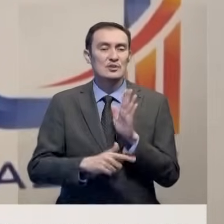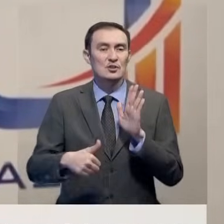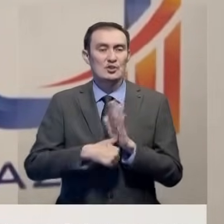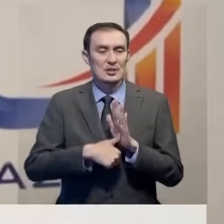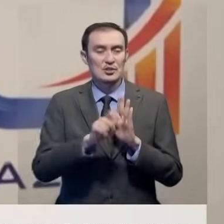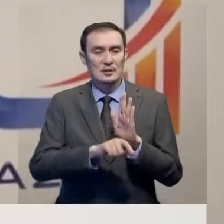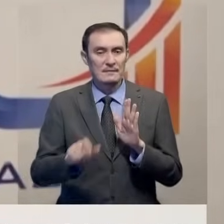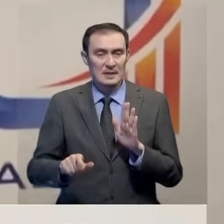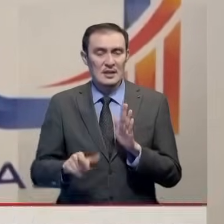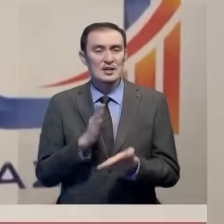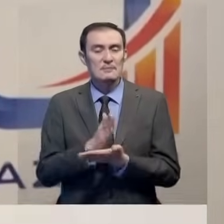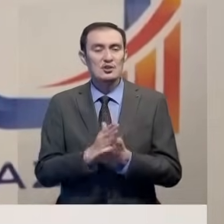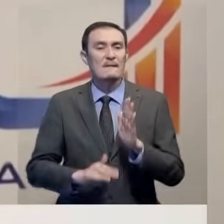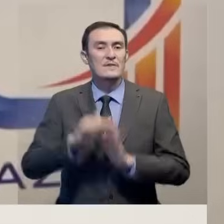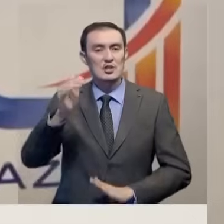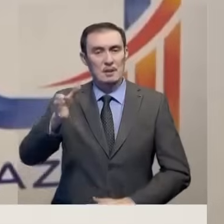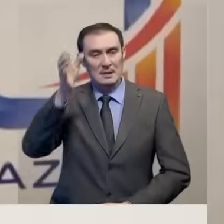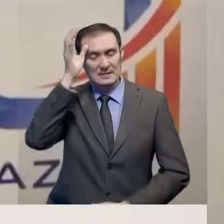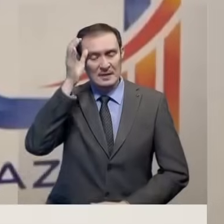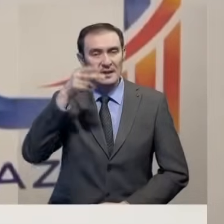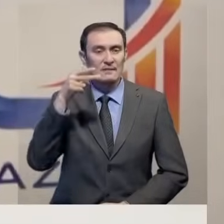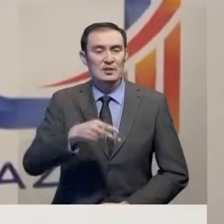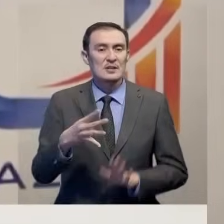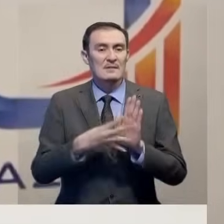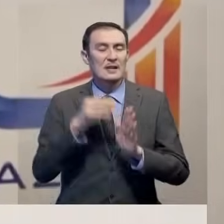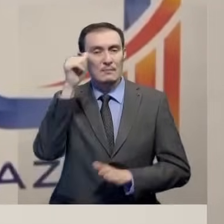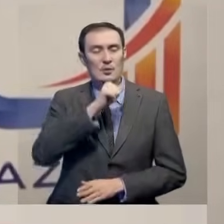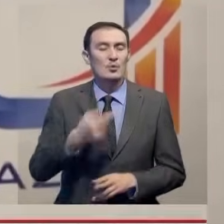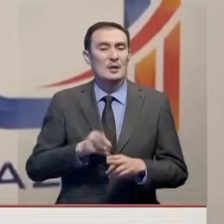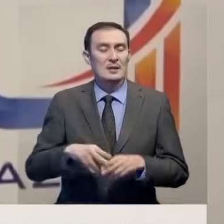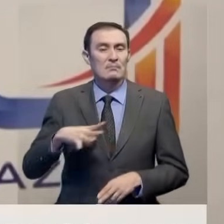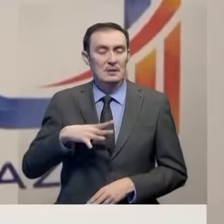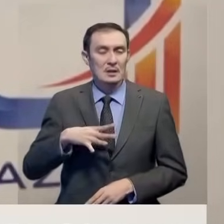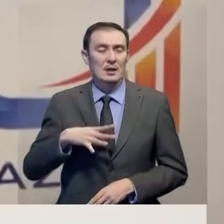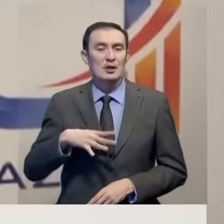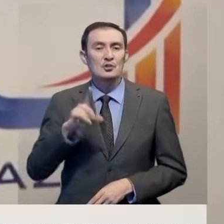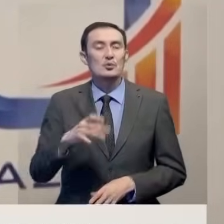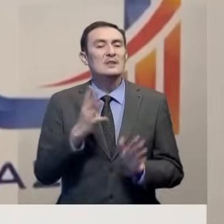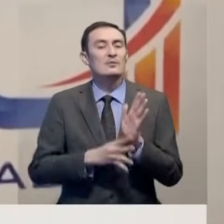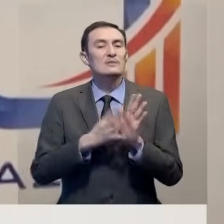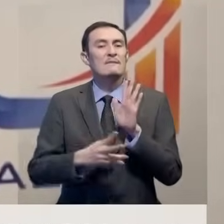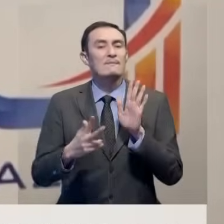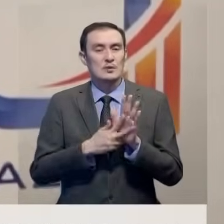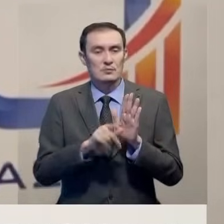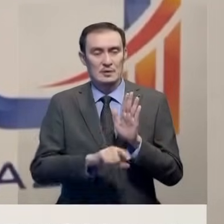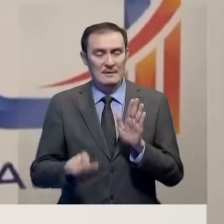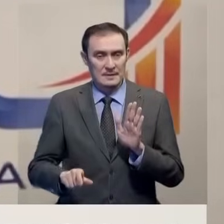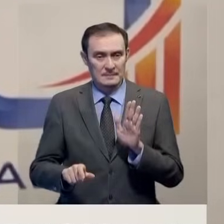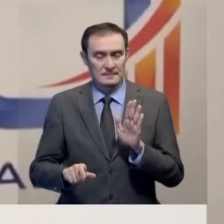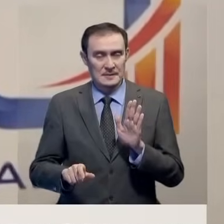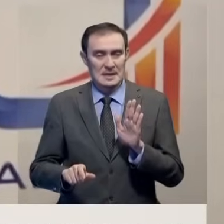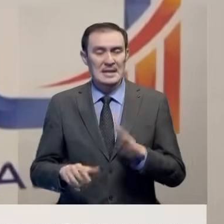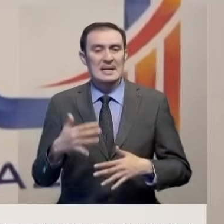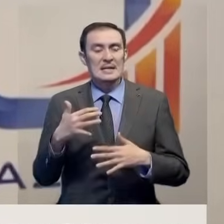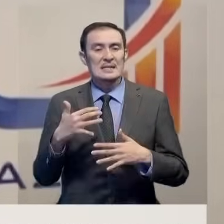276 человек, имеющих высшее образование. В 2009 году этот показатель составлял 198 человек.